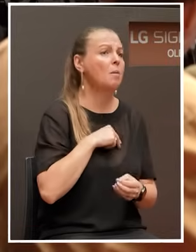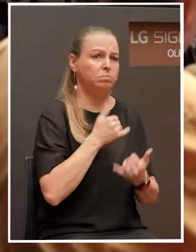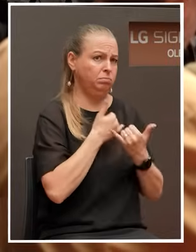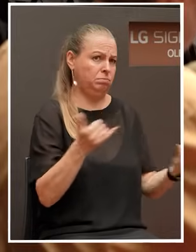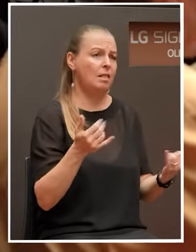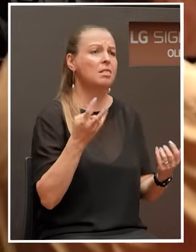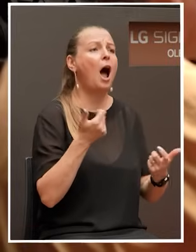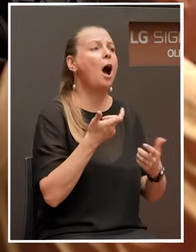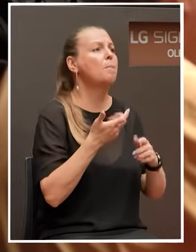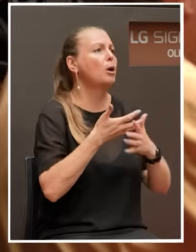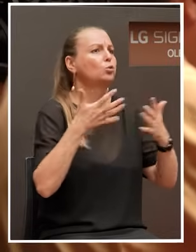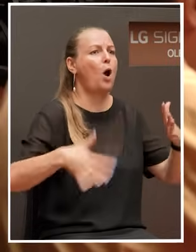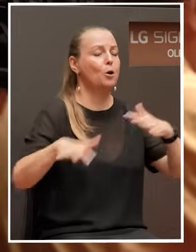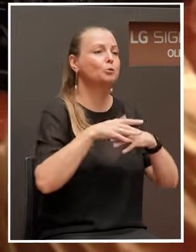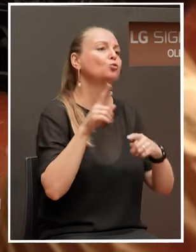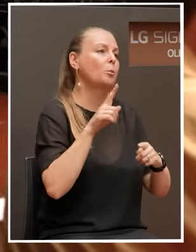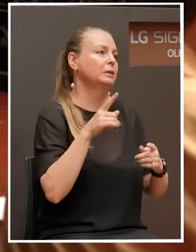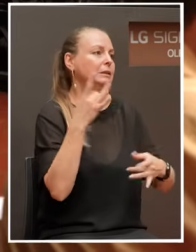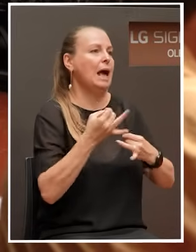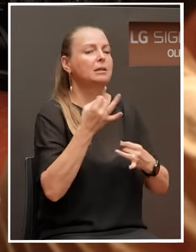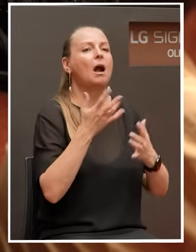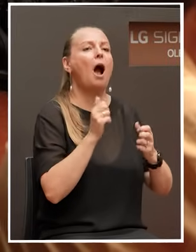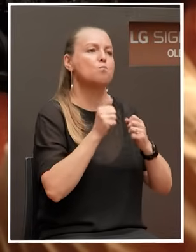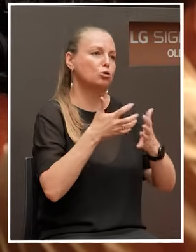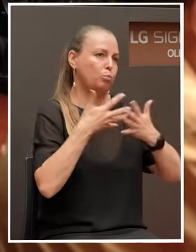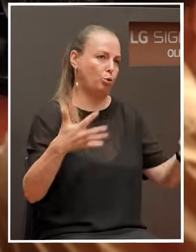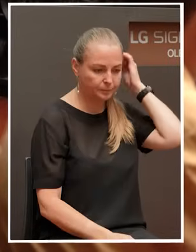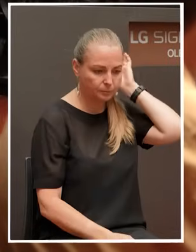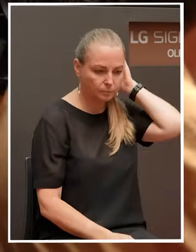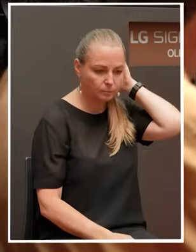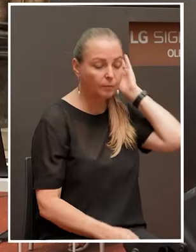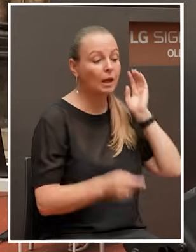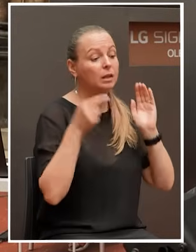стремясь заинтересовать максимально широкое количество зрителей.